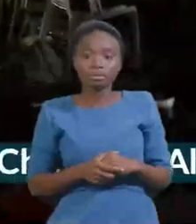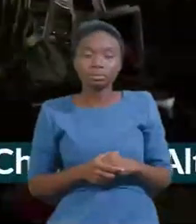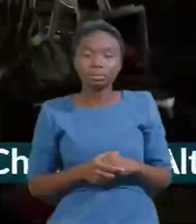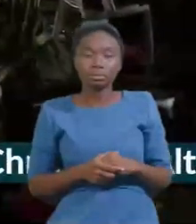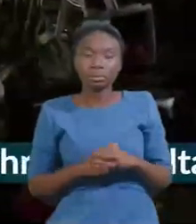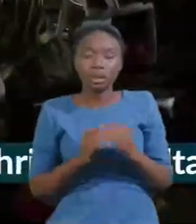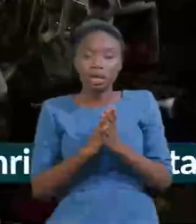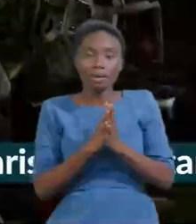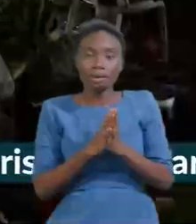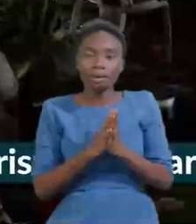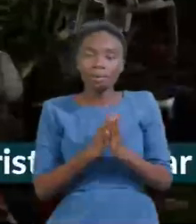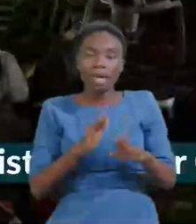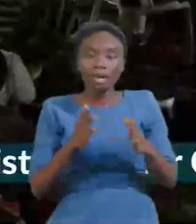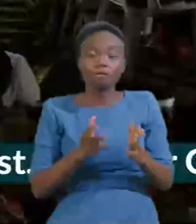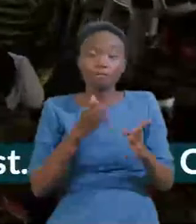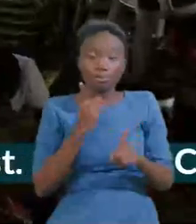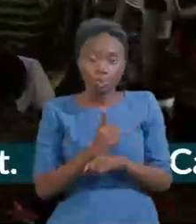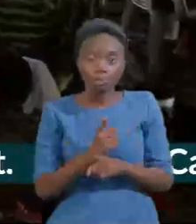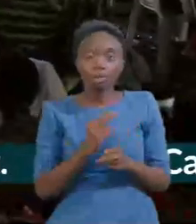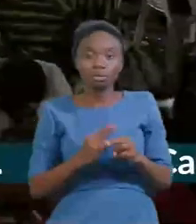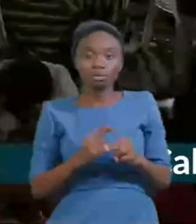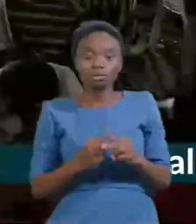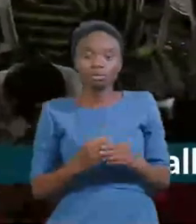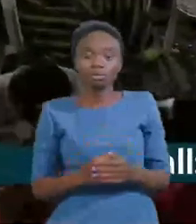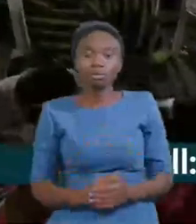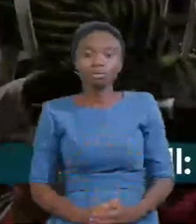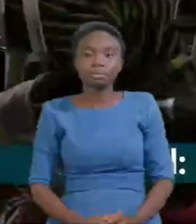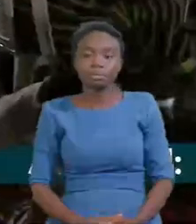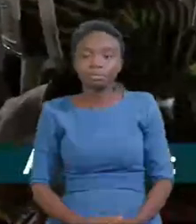Please give your correct name. S'il vous plaît, donnez vos bons noms.